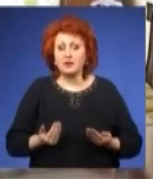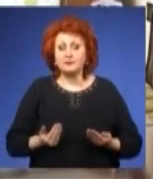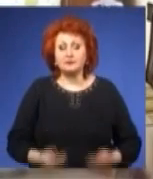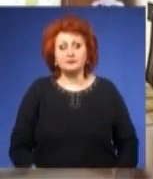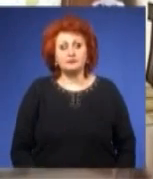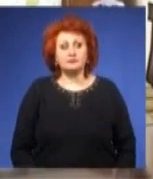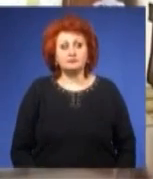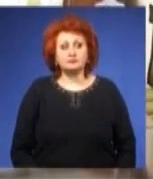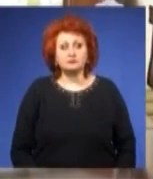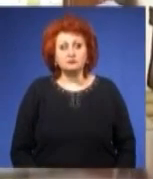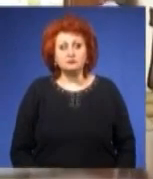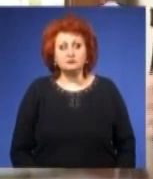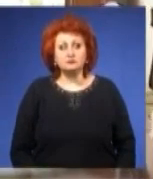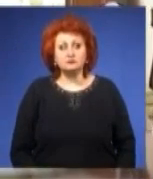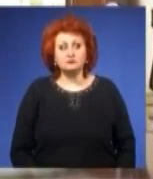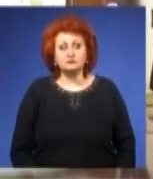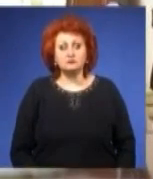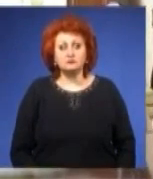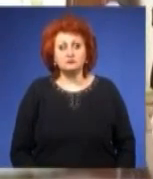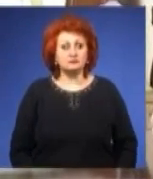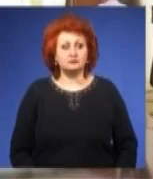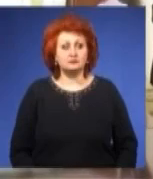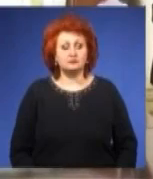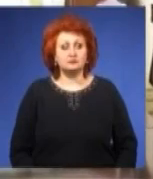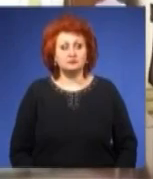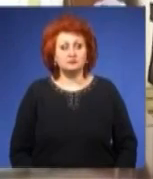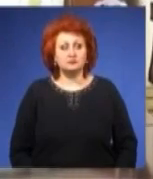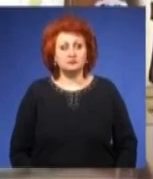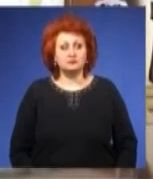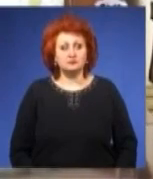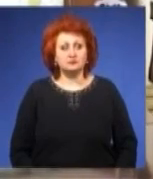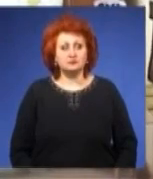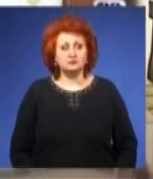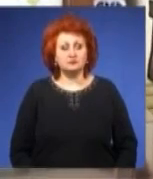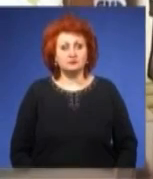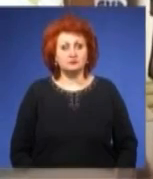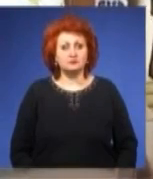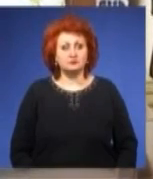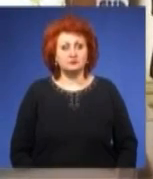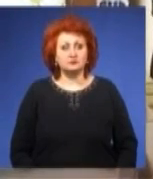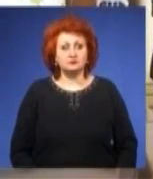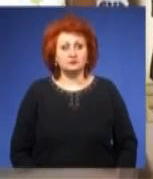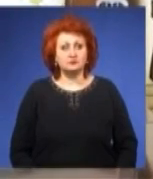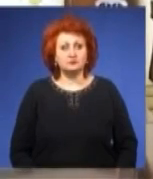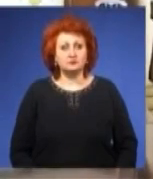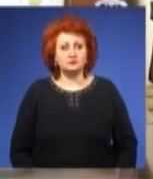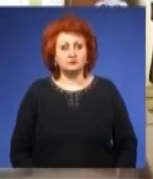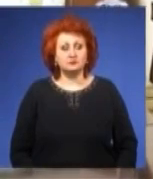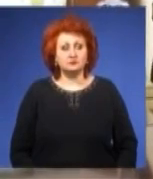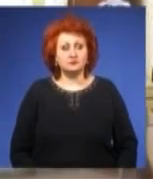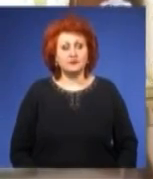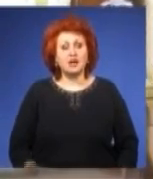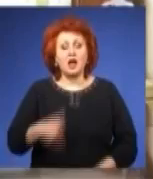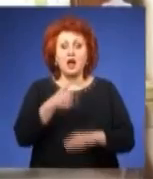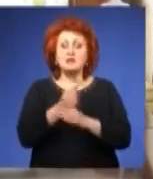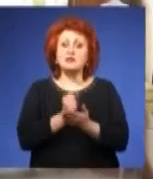Не вернуть, чтобы они возвращались к нам, опять мы места лишения свободы. Поэтому это одна из главных наших задач. Совершенно верно.